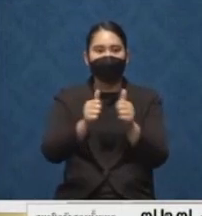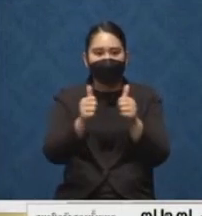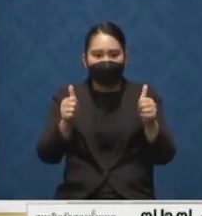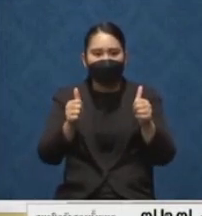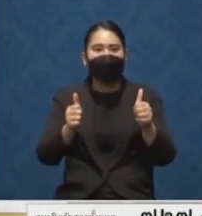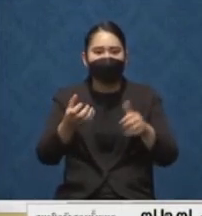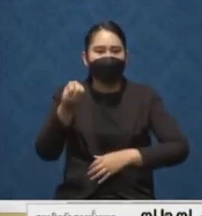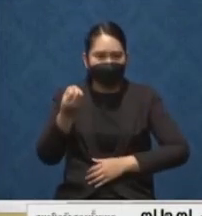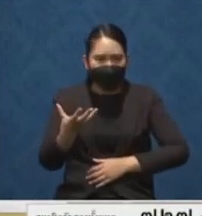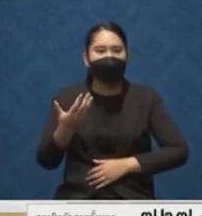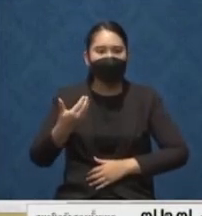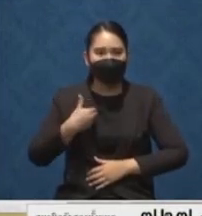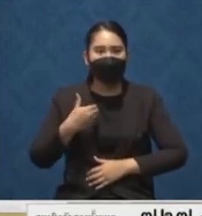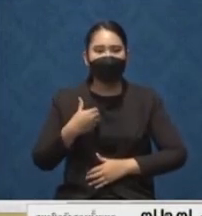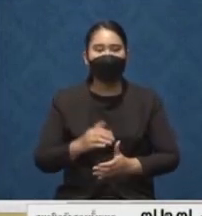าก